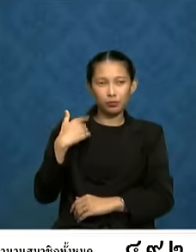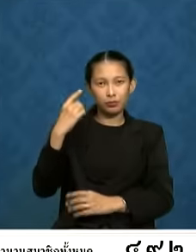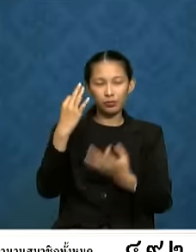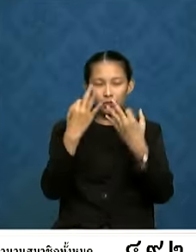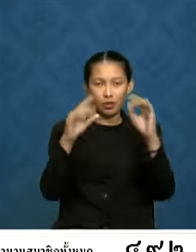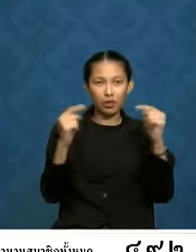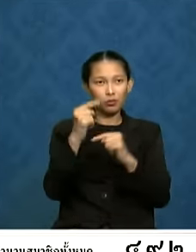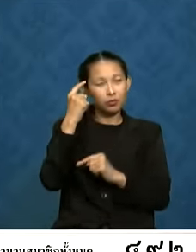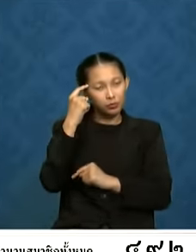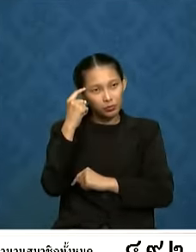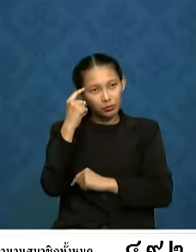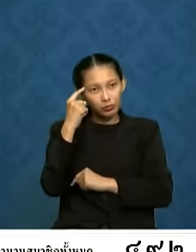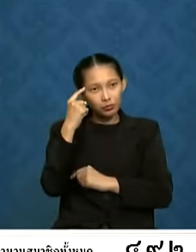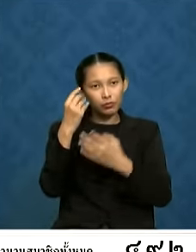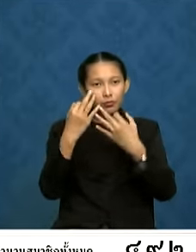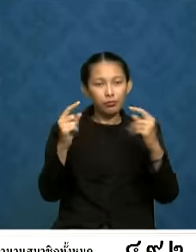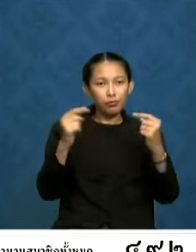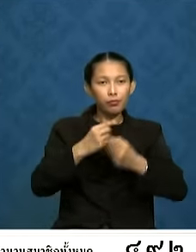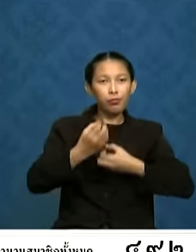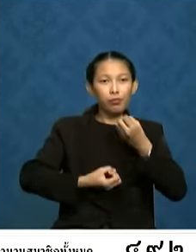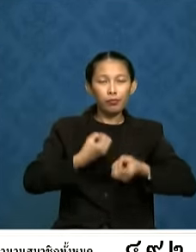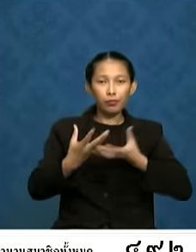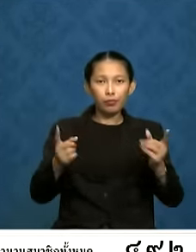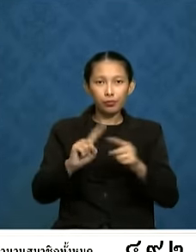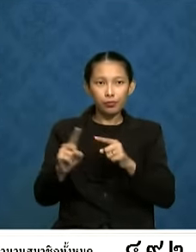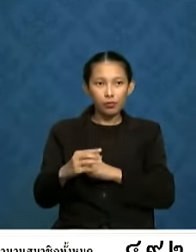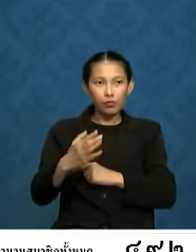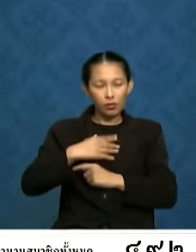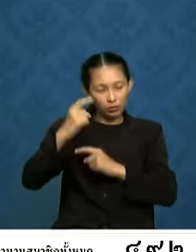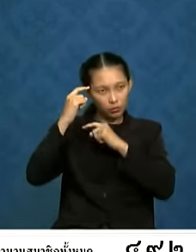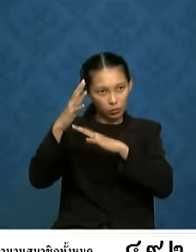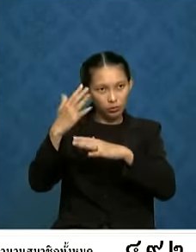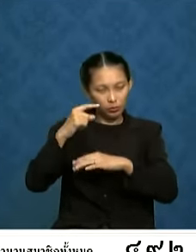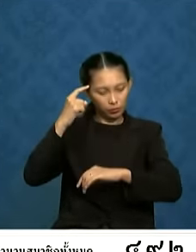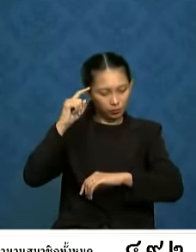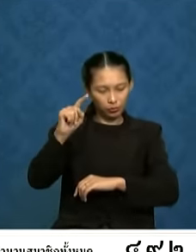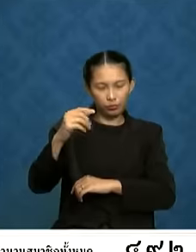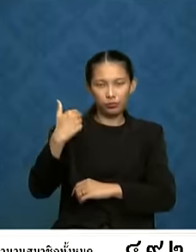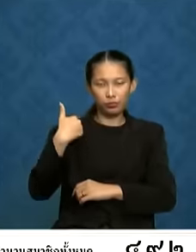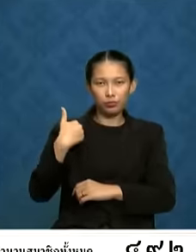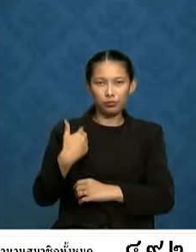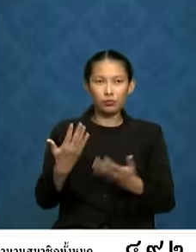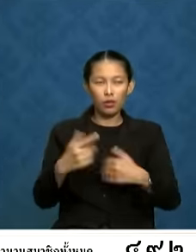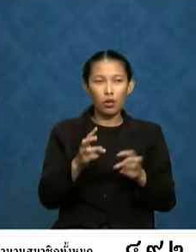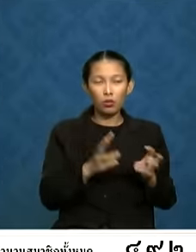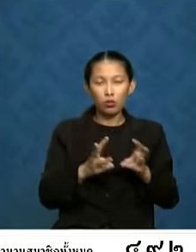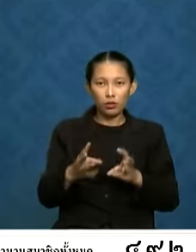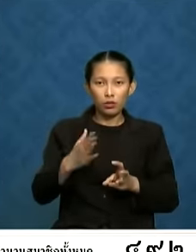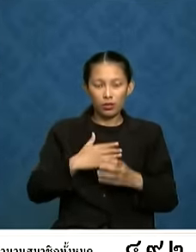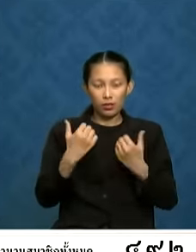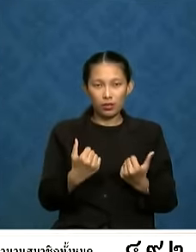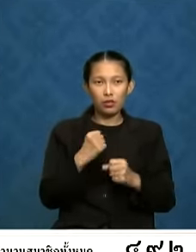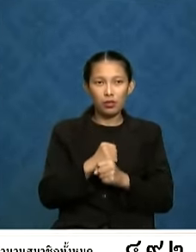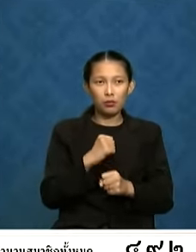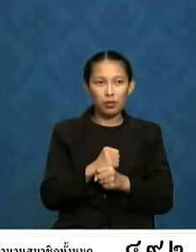คิดมีเสรีภาพในการแสดงออกนี่คือประเทศที่เราหวังและฝันเอาไว้และกลไกที่เรากำลังทำอยู่